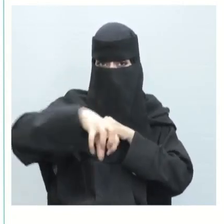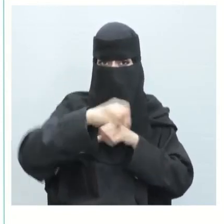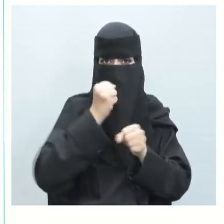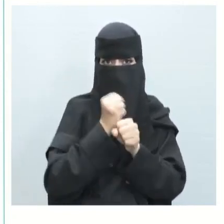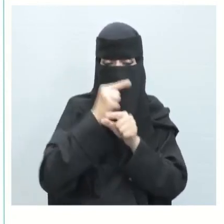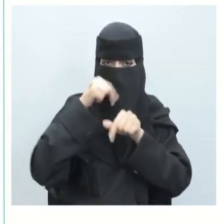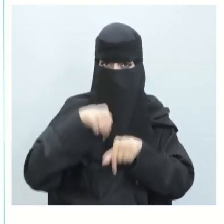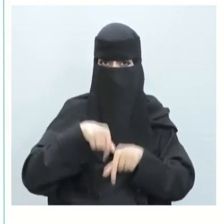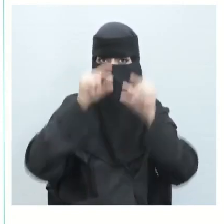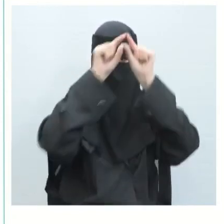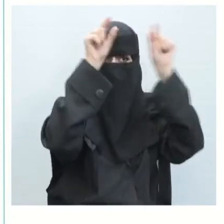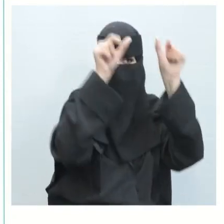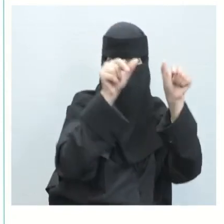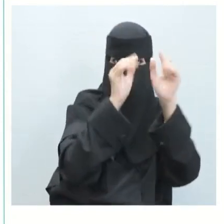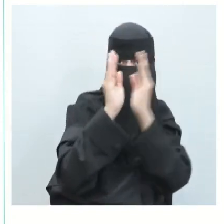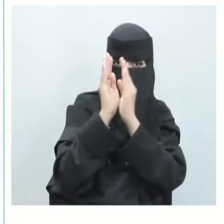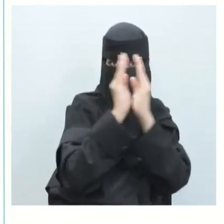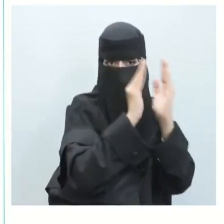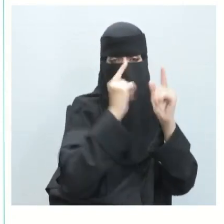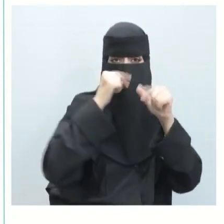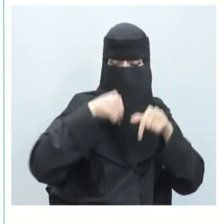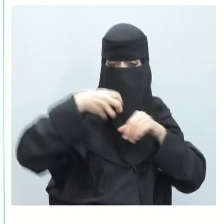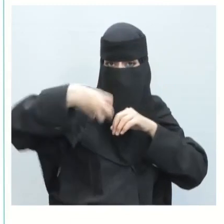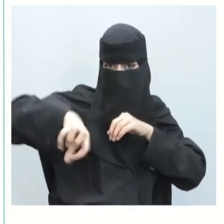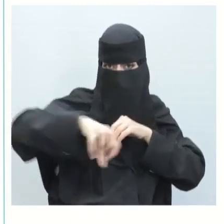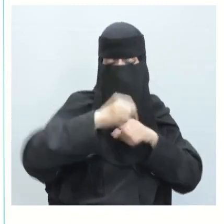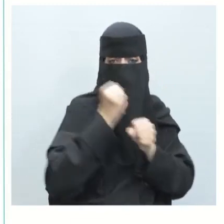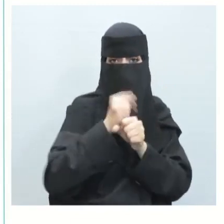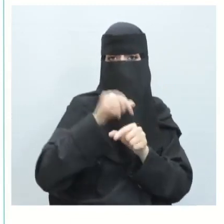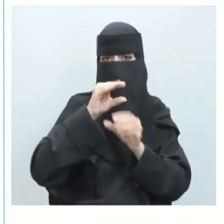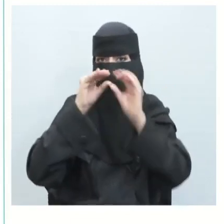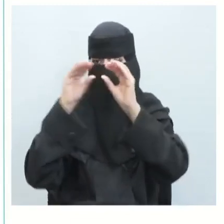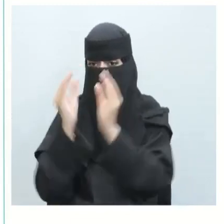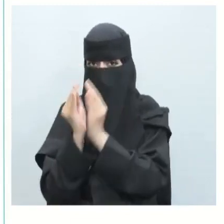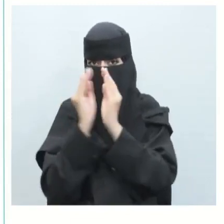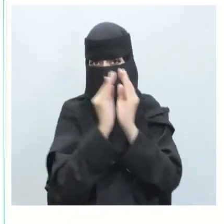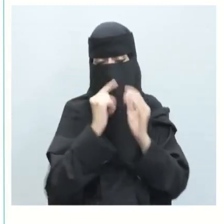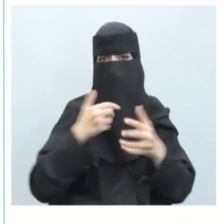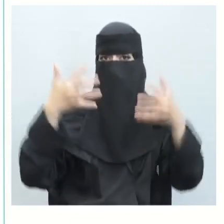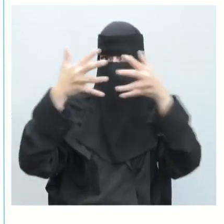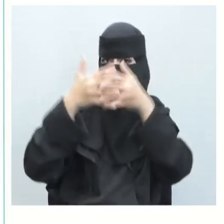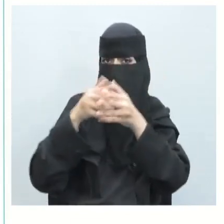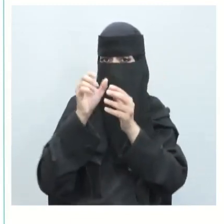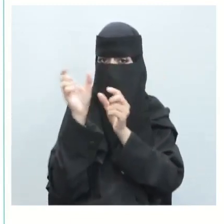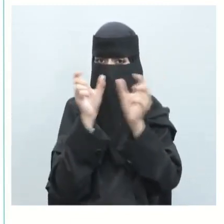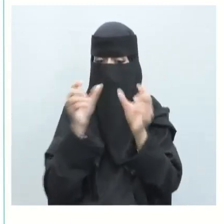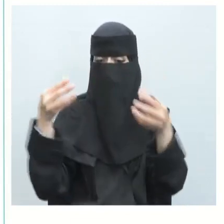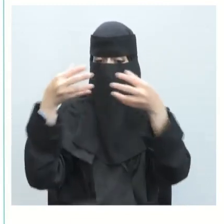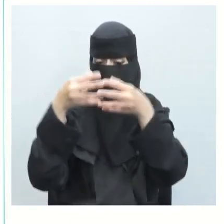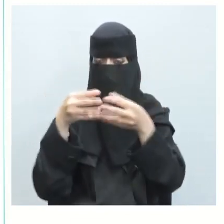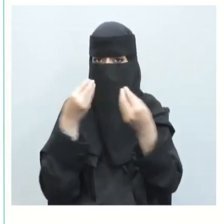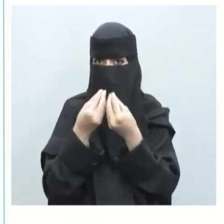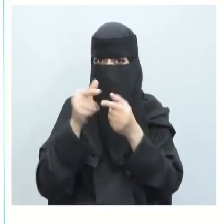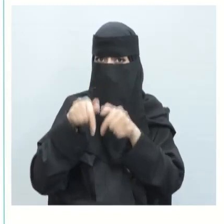هيكل لابد ان نقسم الاعمال الى وحدات نعرف طبيعه كل عمل بعد ذلك قد نجمع هذه الوحدات في او هذه